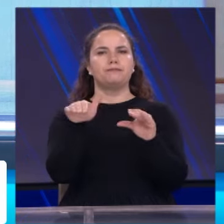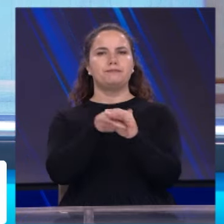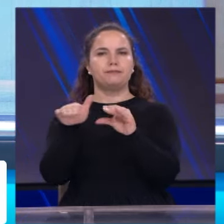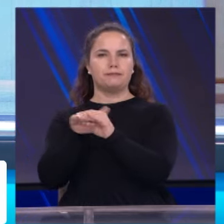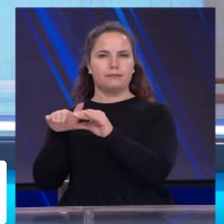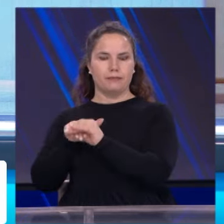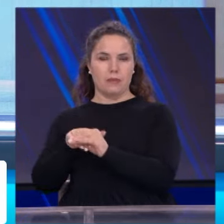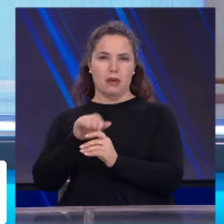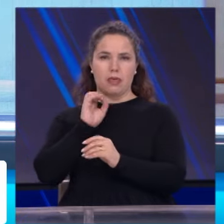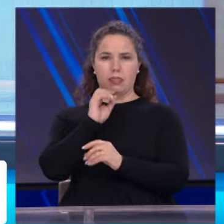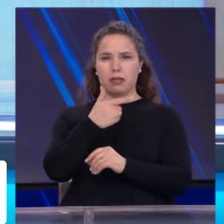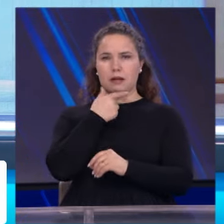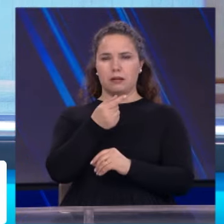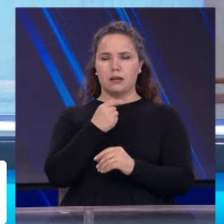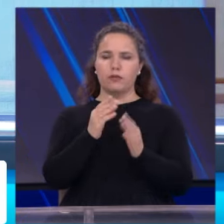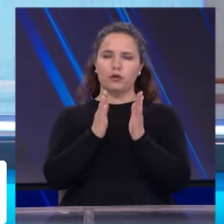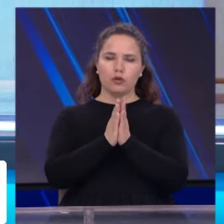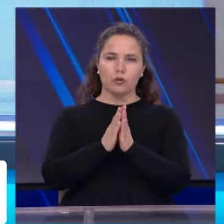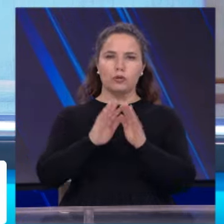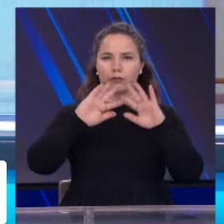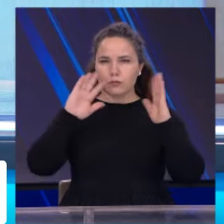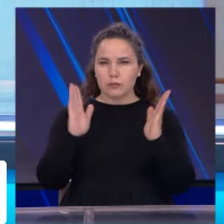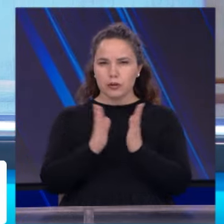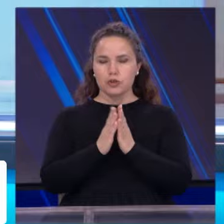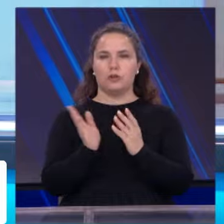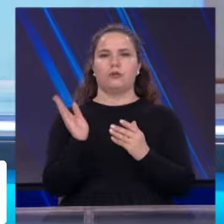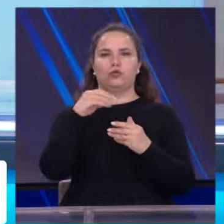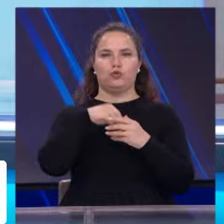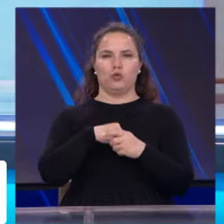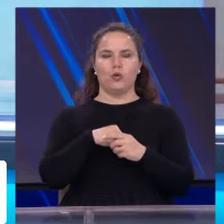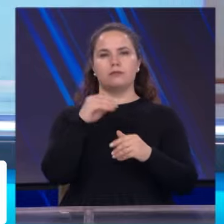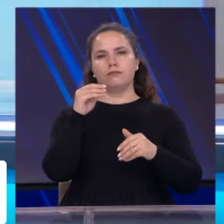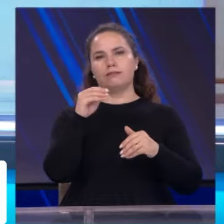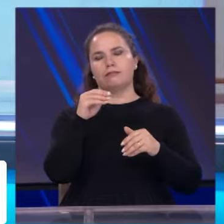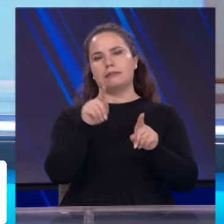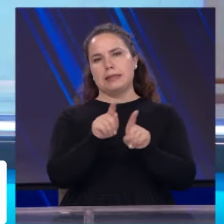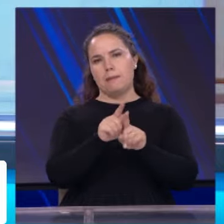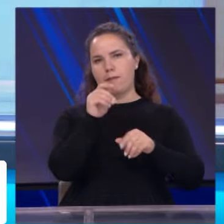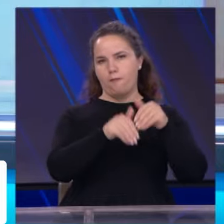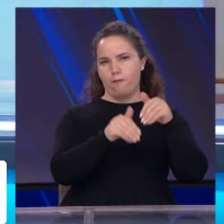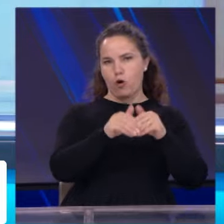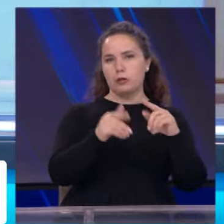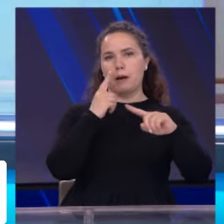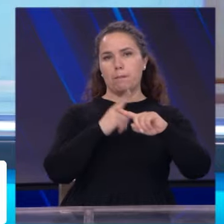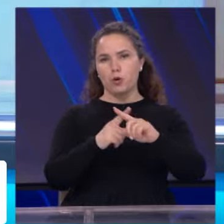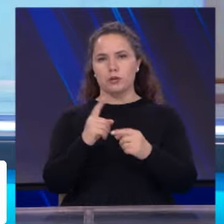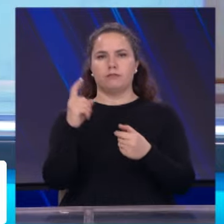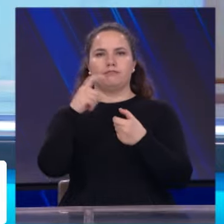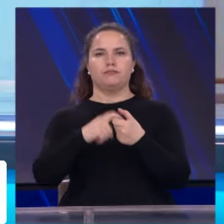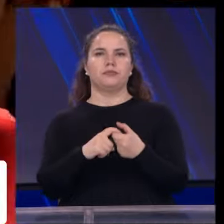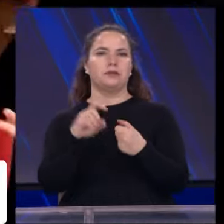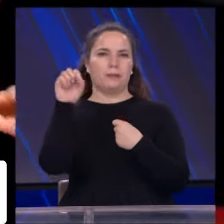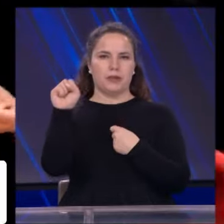të rinjtë në politikë, Veliaj vuri theksin tek diferenca e madhe sipas tij mes Partisë Socialiste dhe kundërshtarëve.